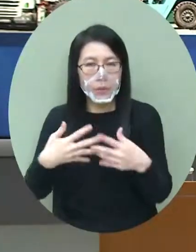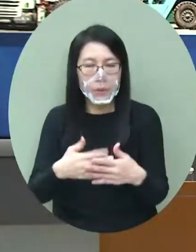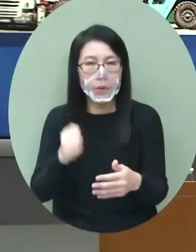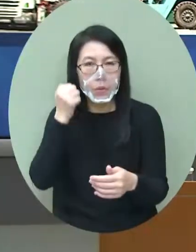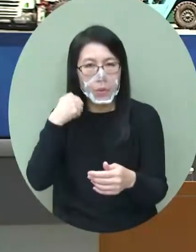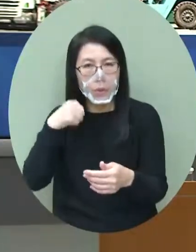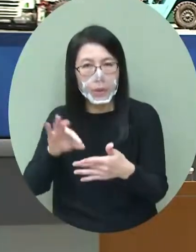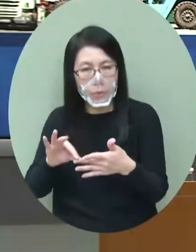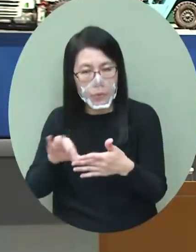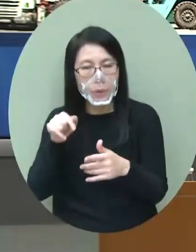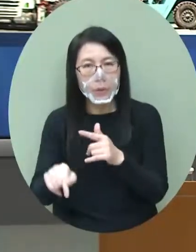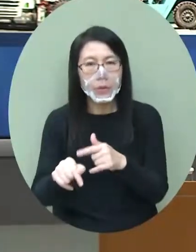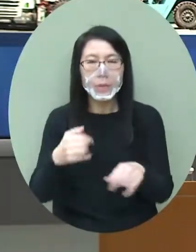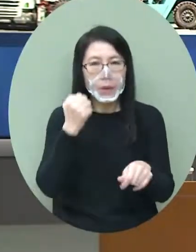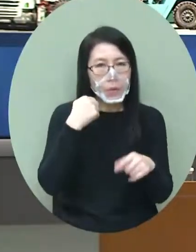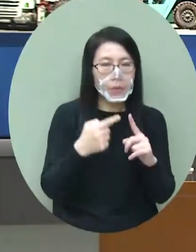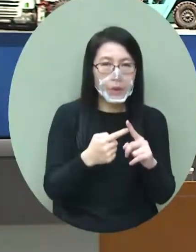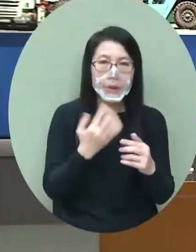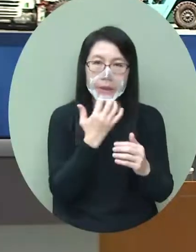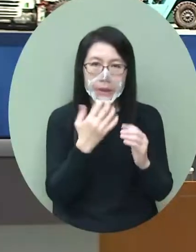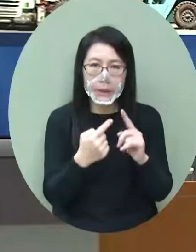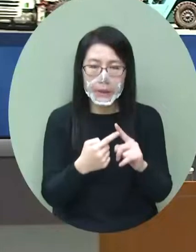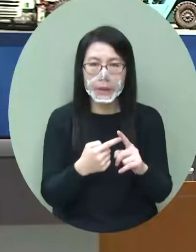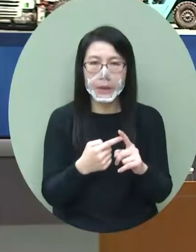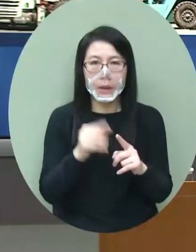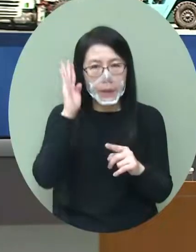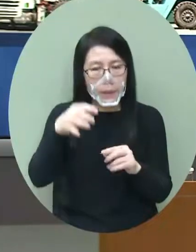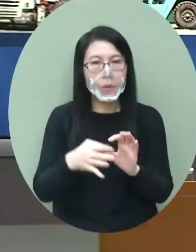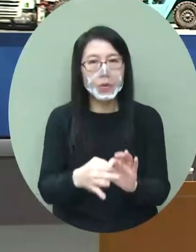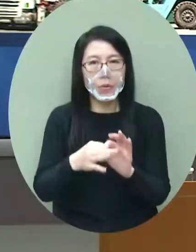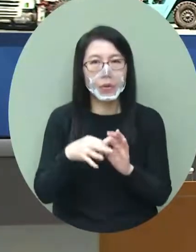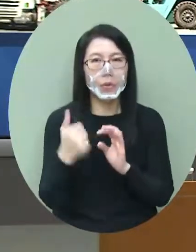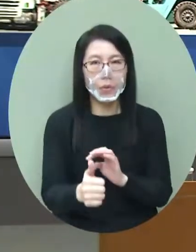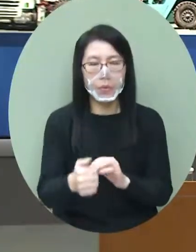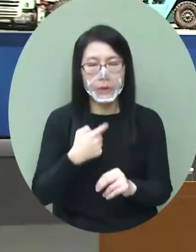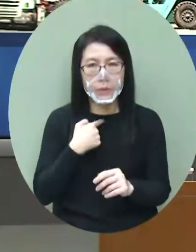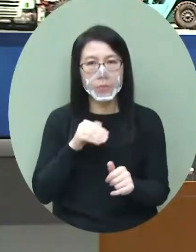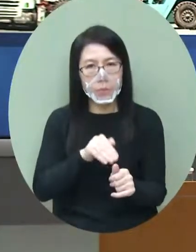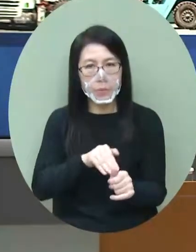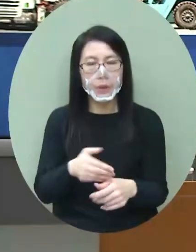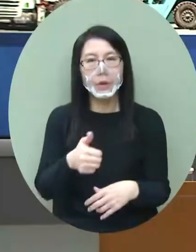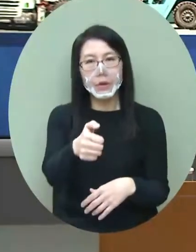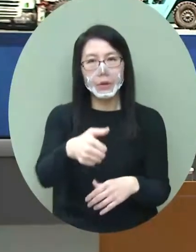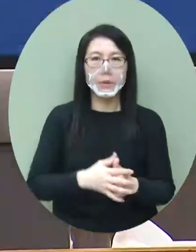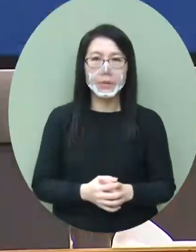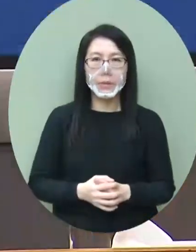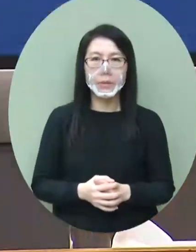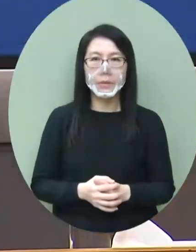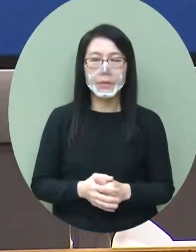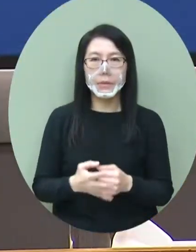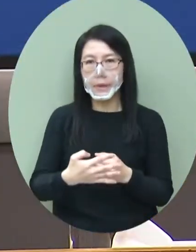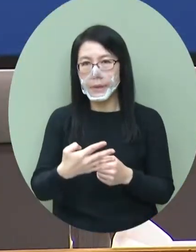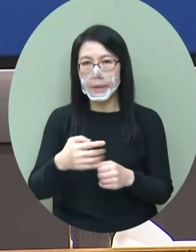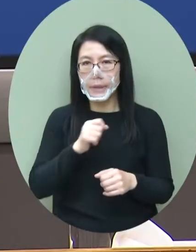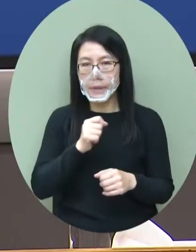事跟安老院社还有长者的亲属呢做更好的联系。谢谢。